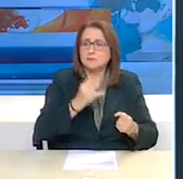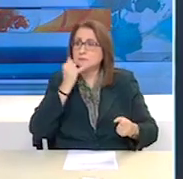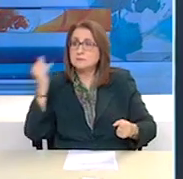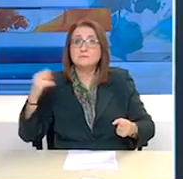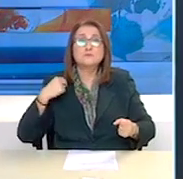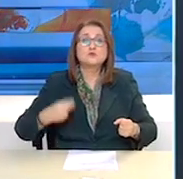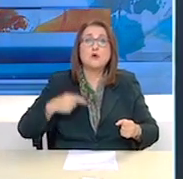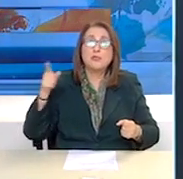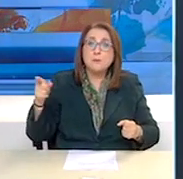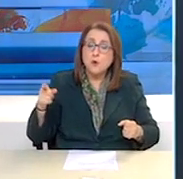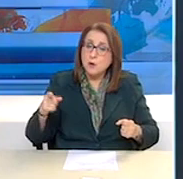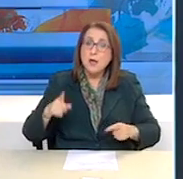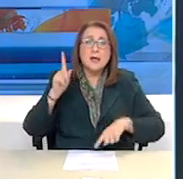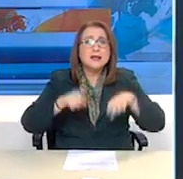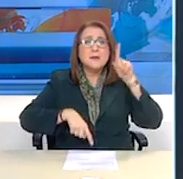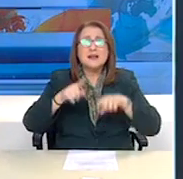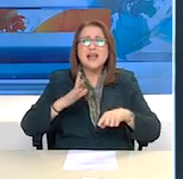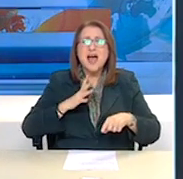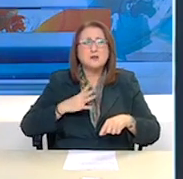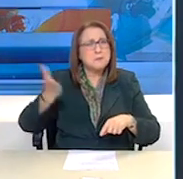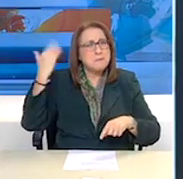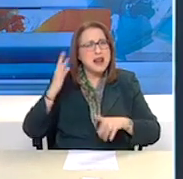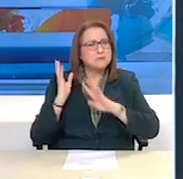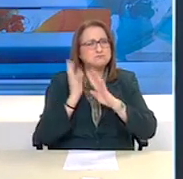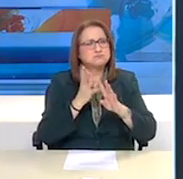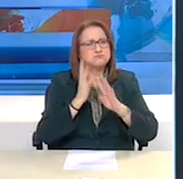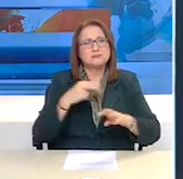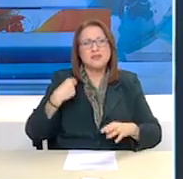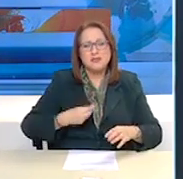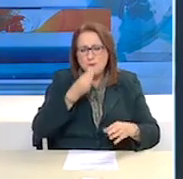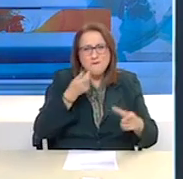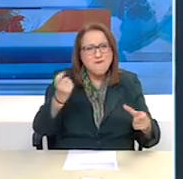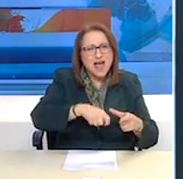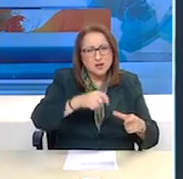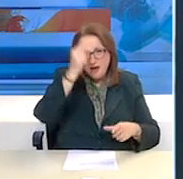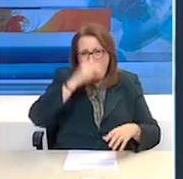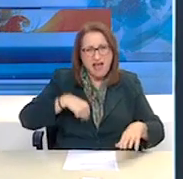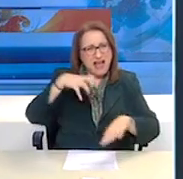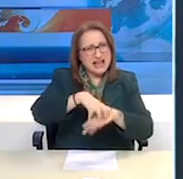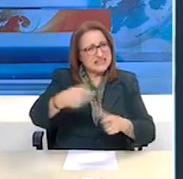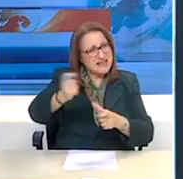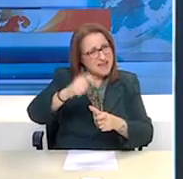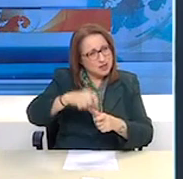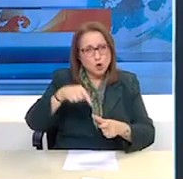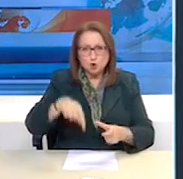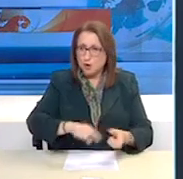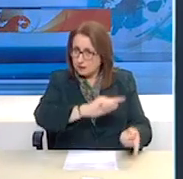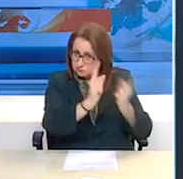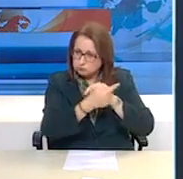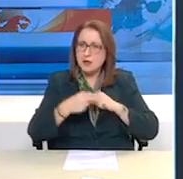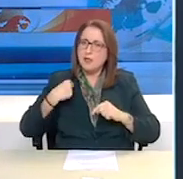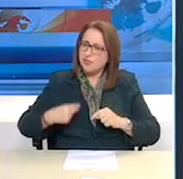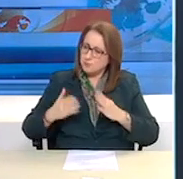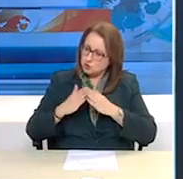κατοίκων μερίδες φαγητού σε αυτούς που μέχρι πρόσφατα συζητίζονταν από συσίτια. Γι' αυτό το λόγο θα ζητηθεί και η δωρεάν συνδρομή μεγάλων εταιριών catering, ενώ